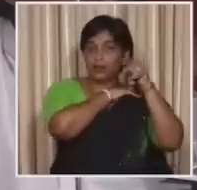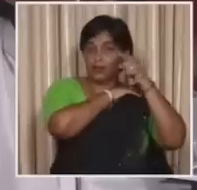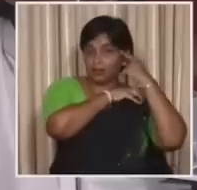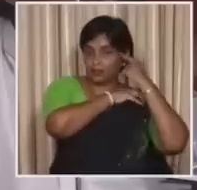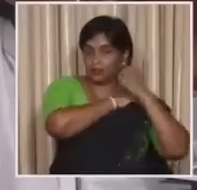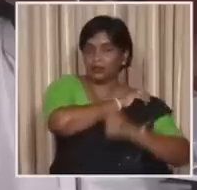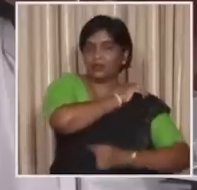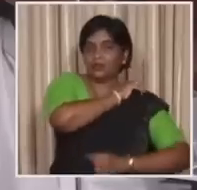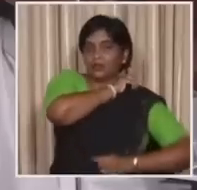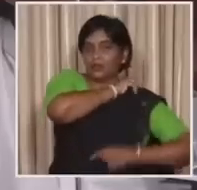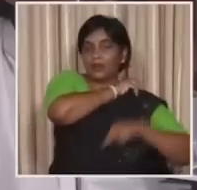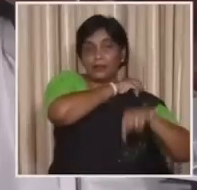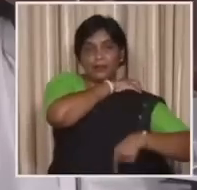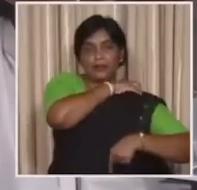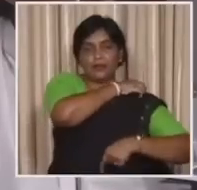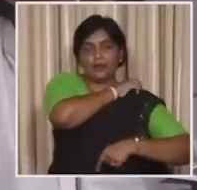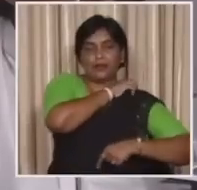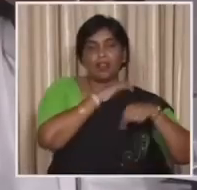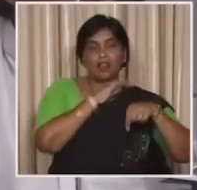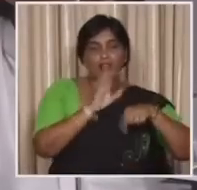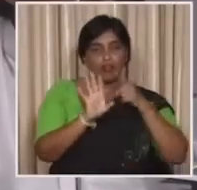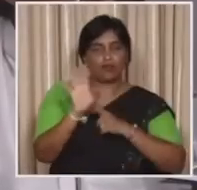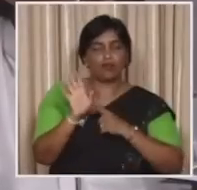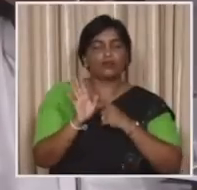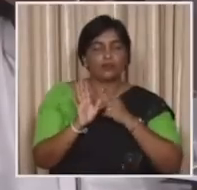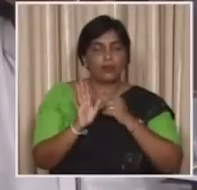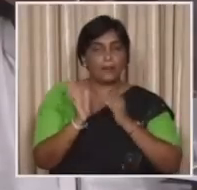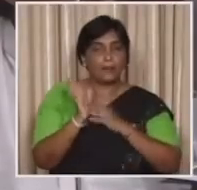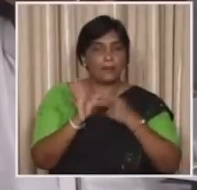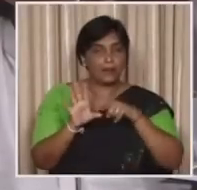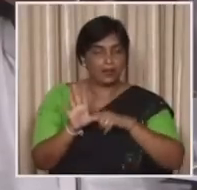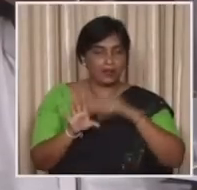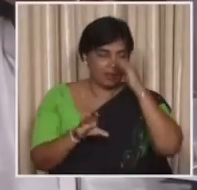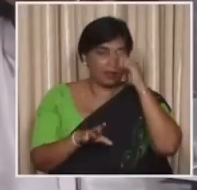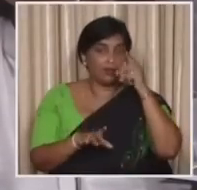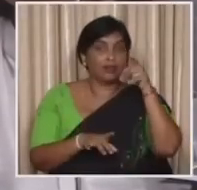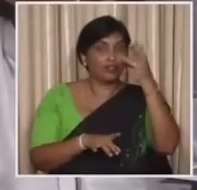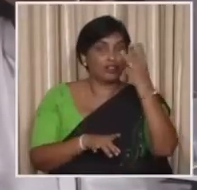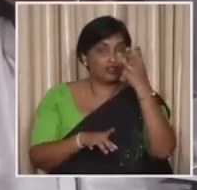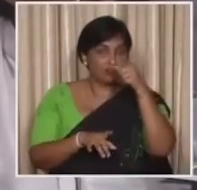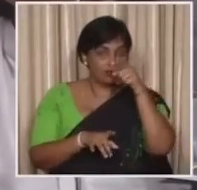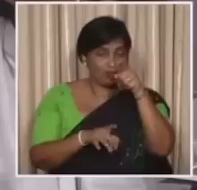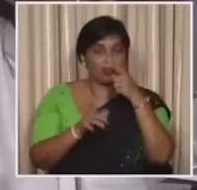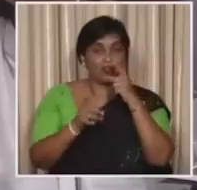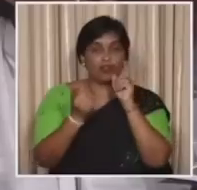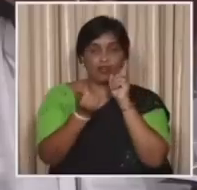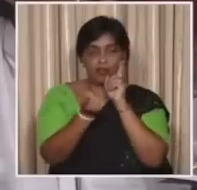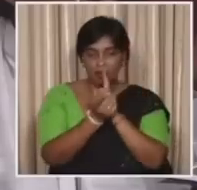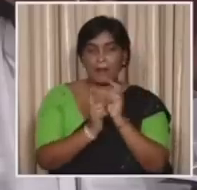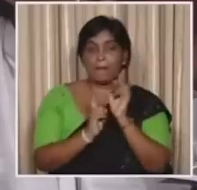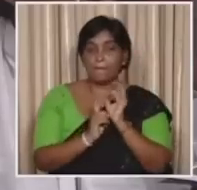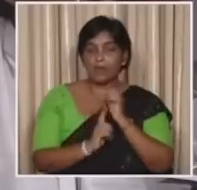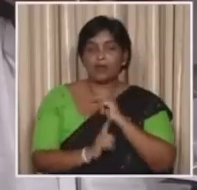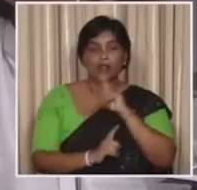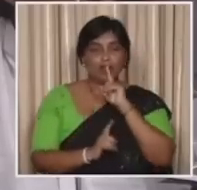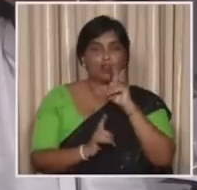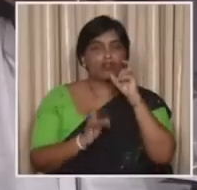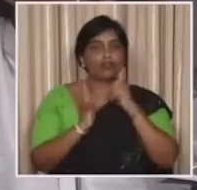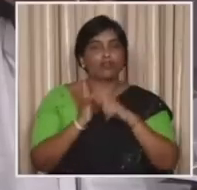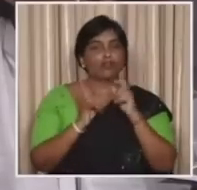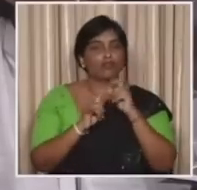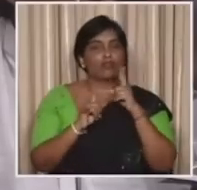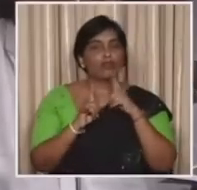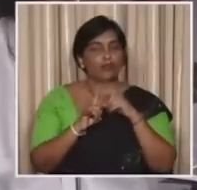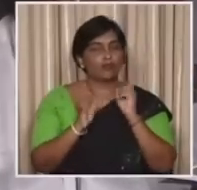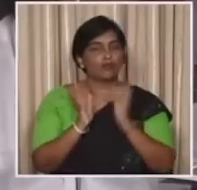මතක ඇති මේ අවුරුද්දේ මැයි මාසේ මමයි ගරු සභානායකතුමායි ඔබතුමා කාමරේ හම්බ වෙලා පුද්ගලිකව කිව්වා මේ කෝප් කමිටියේ වෙන වැඩ